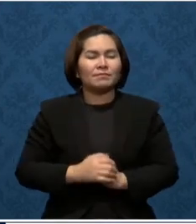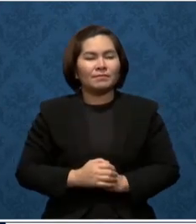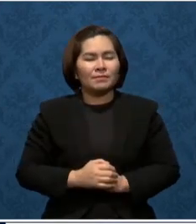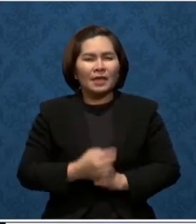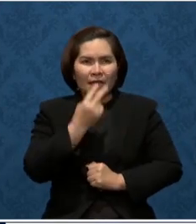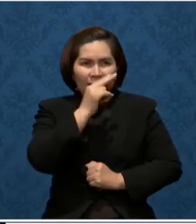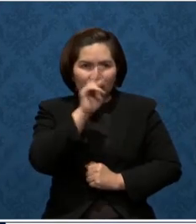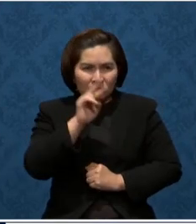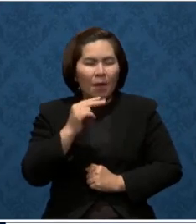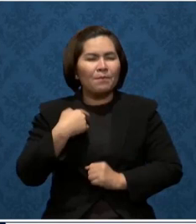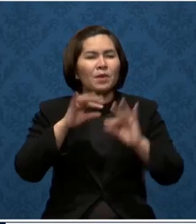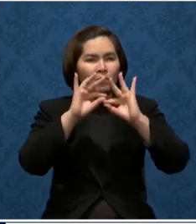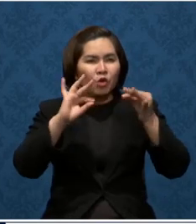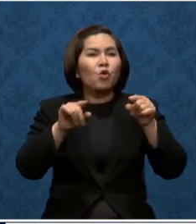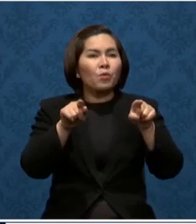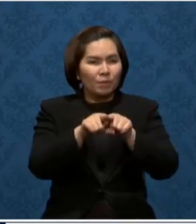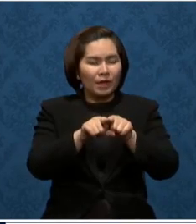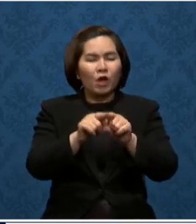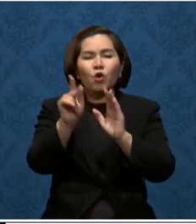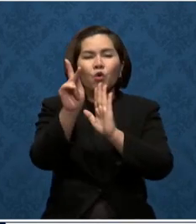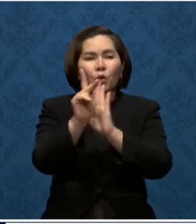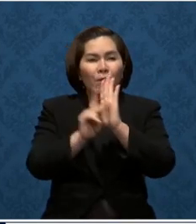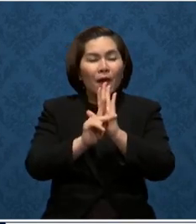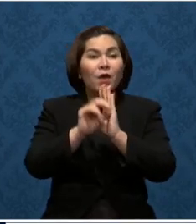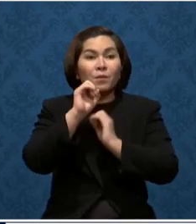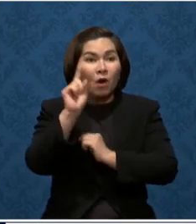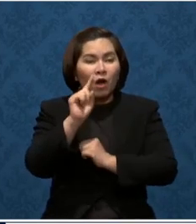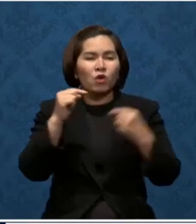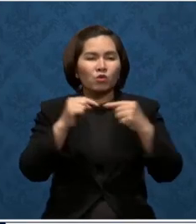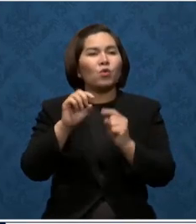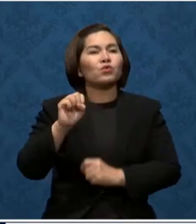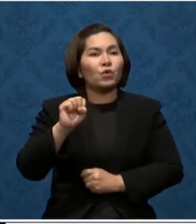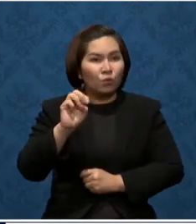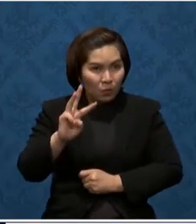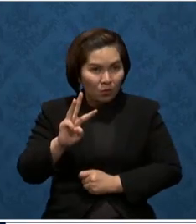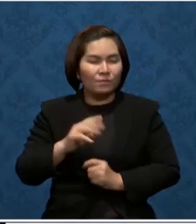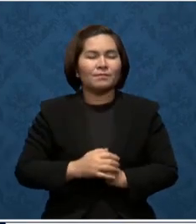มีกฎหมายเขียนไว้หรือที่สภาเลยบอกว่าวุฒิสภา